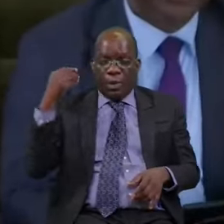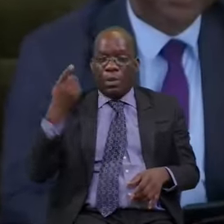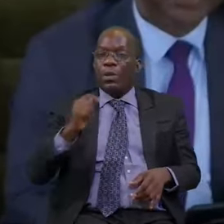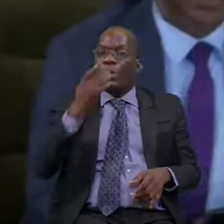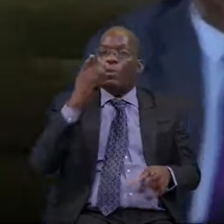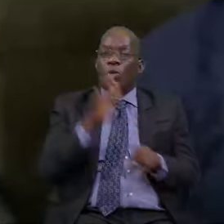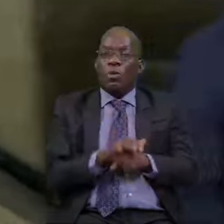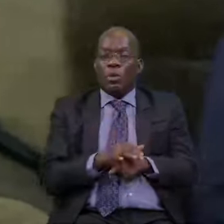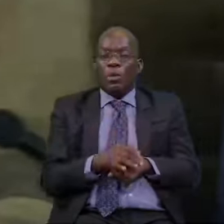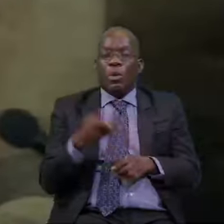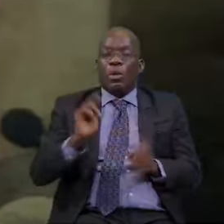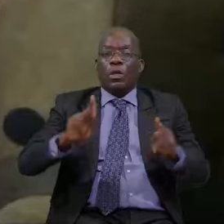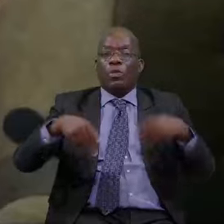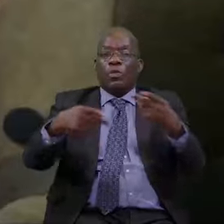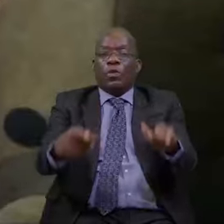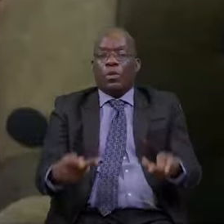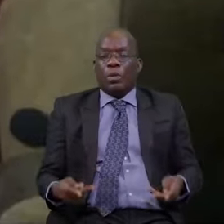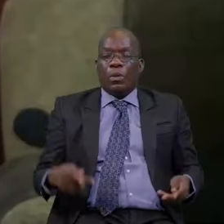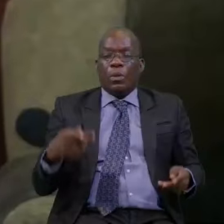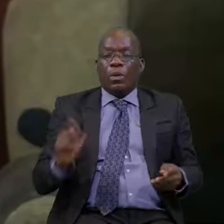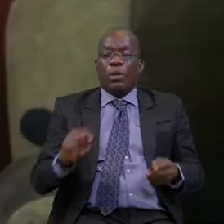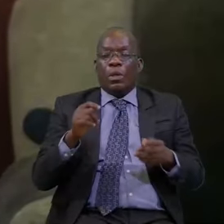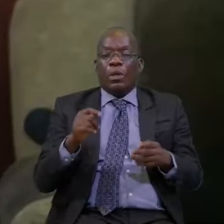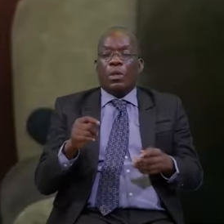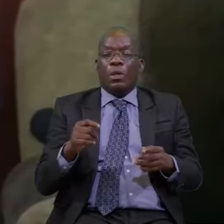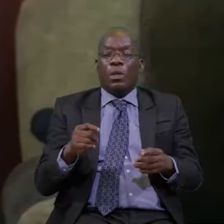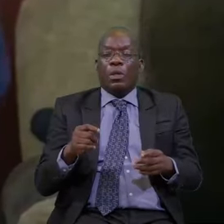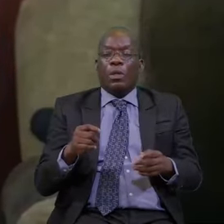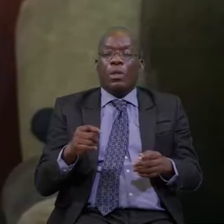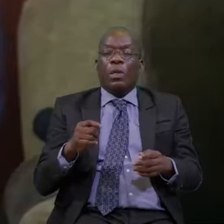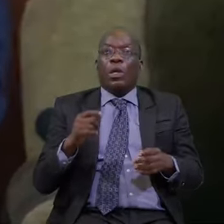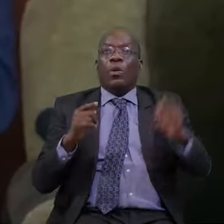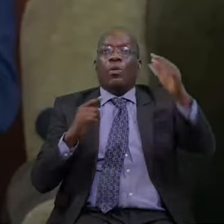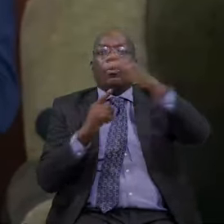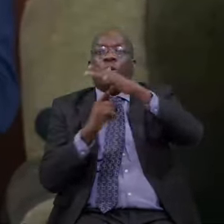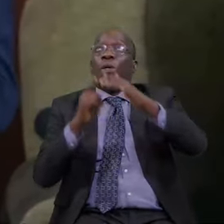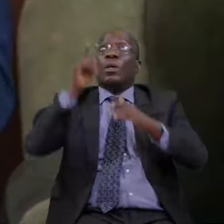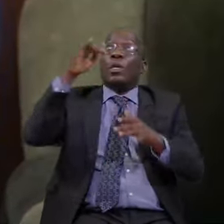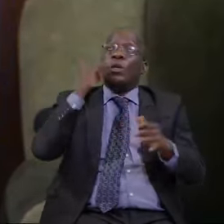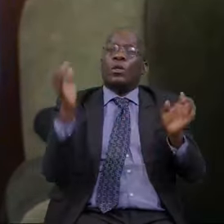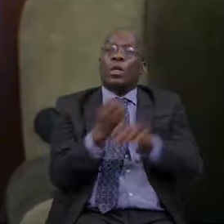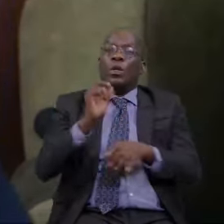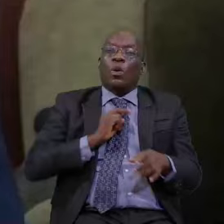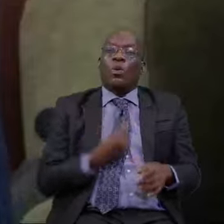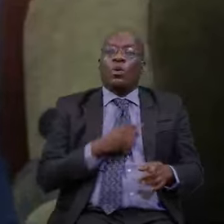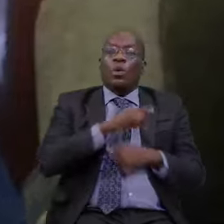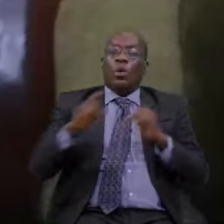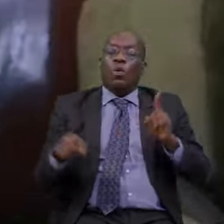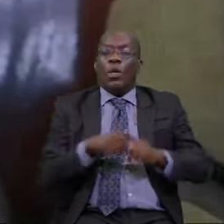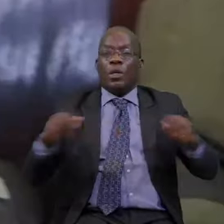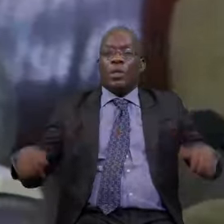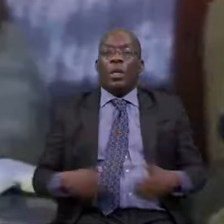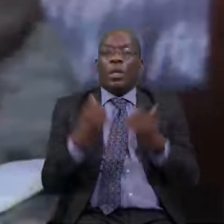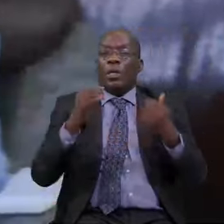promesses, nous oublions les provisions, nous oublions le haut qui nous conduit et autant